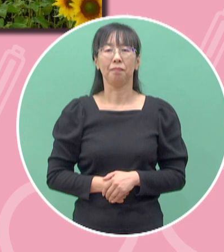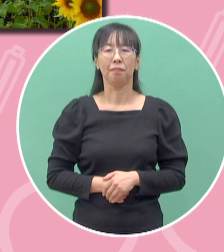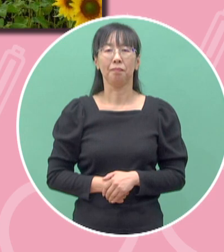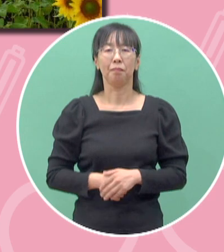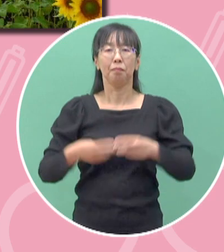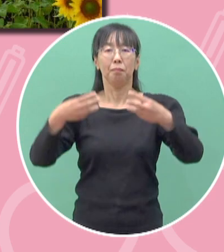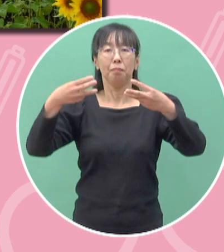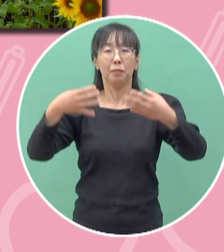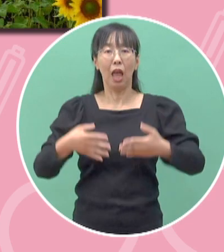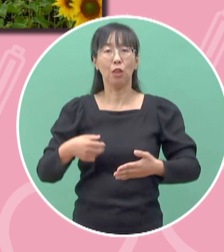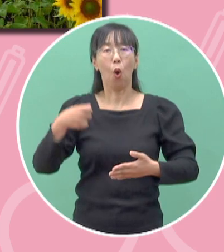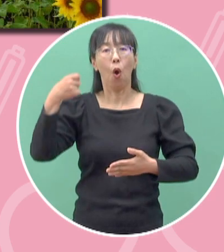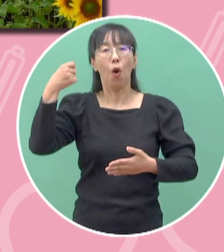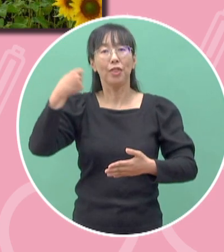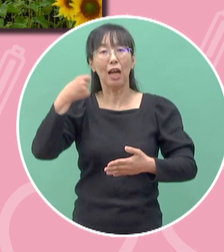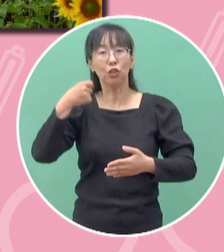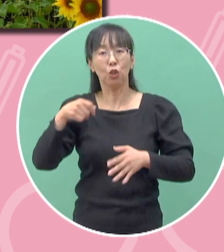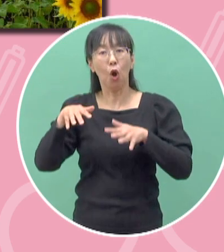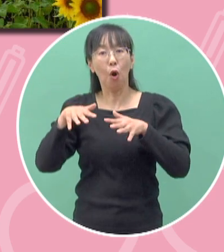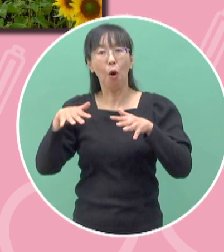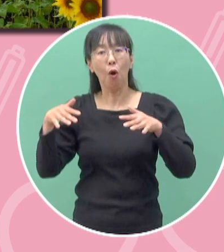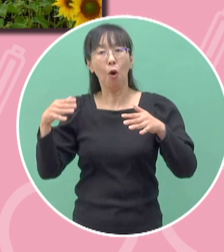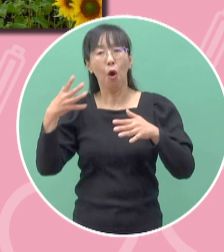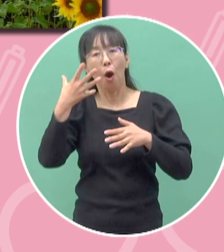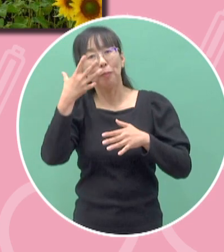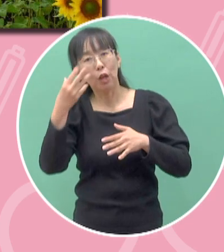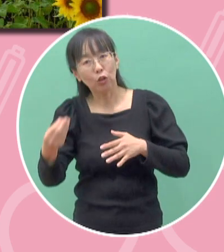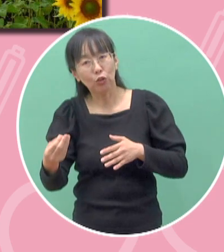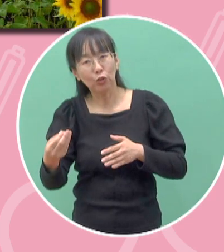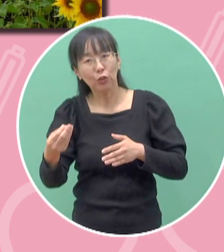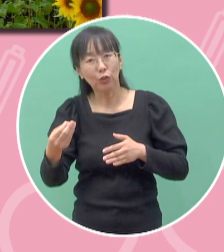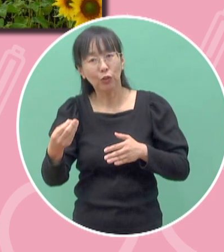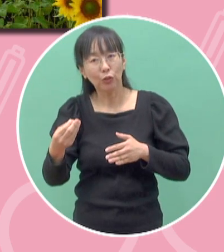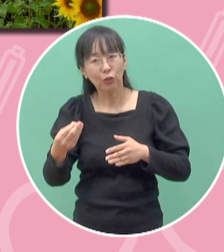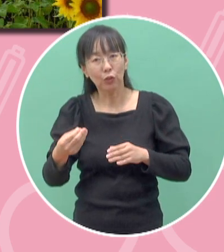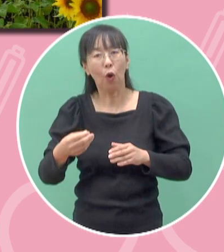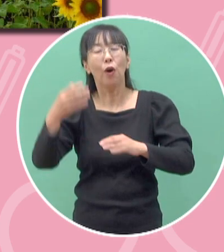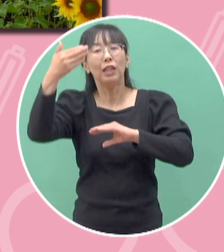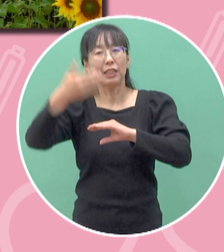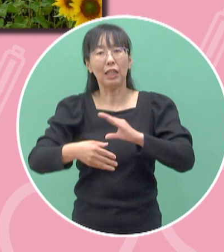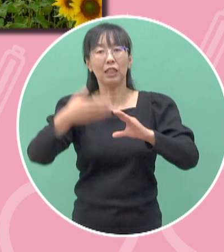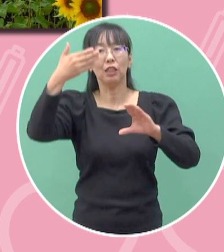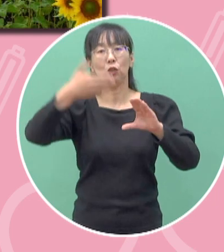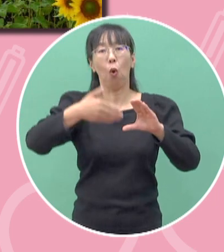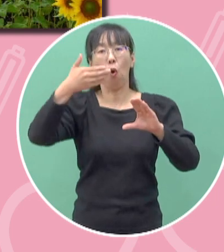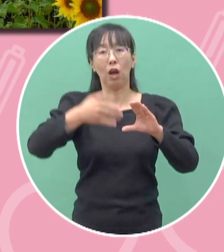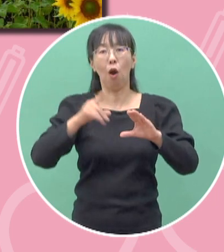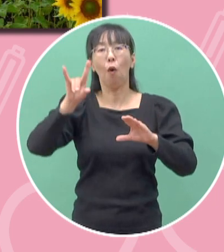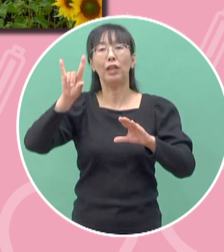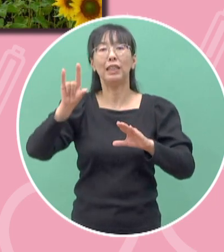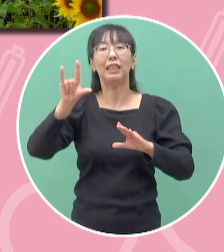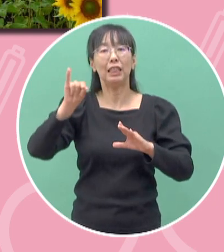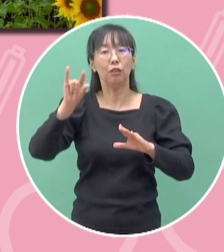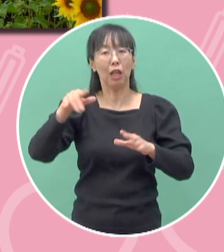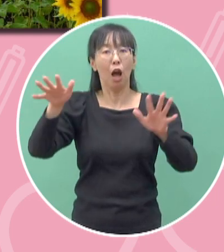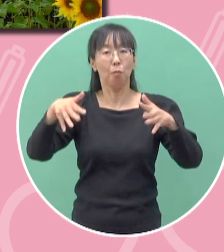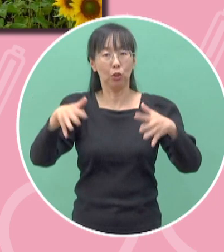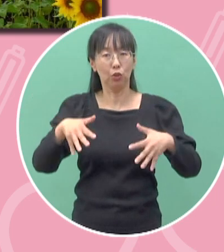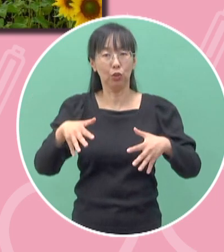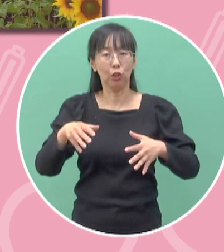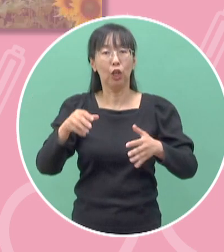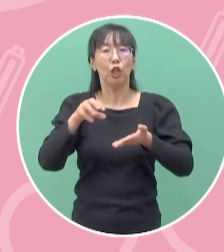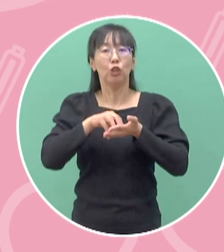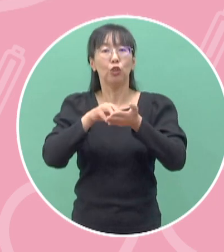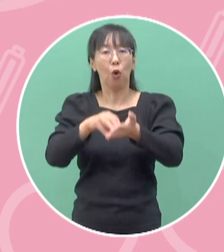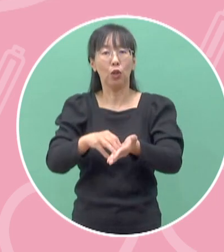三重の夏の魅力が詰まった写真や動画をインスタグラムで募集中。受賞者の方には三重県にまつわる素敵な商品